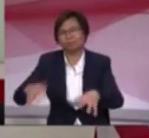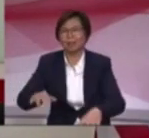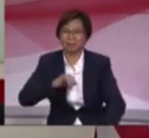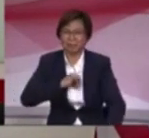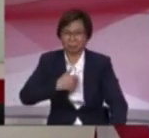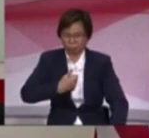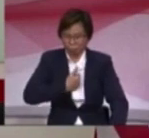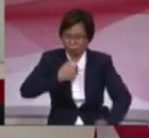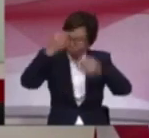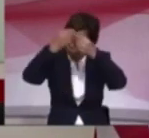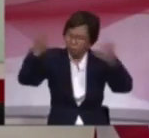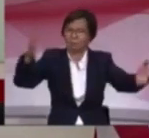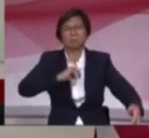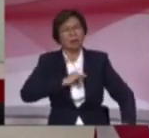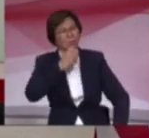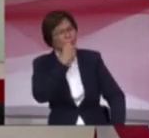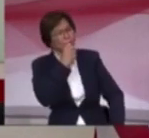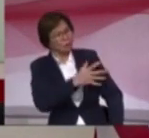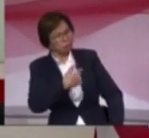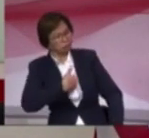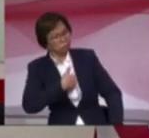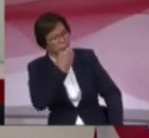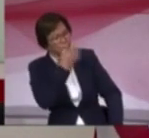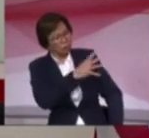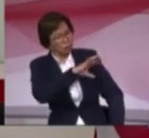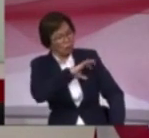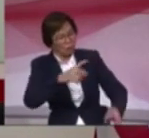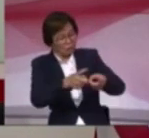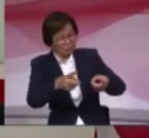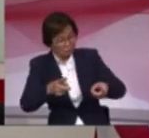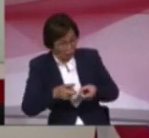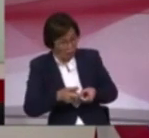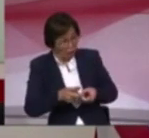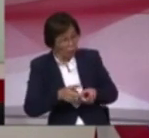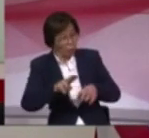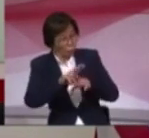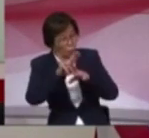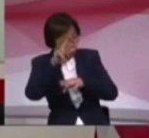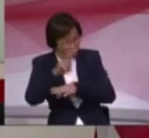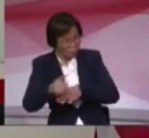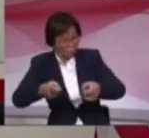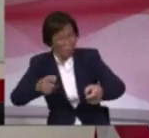saya sendiri memaklumkan kepada pihak PDRM, daerah yang digunakan adalah daerah pentadbiran